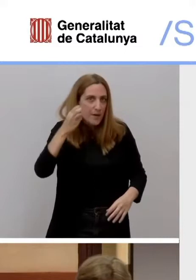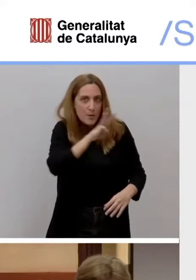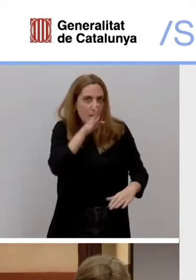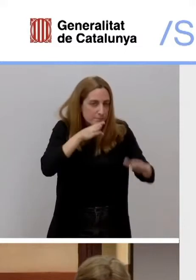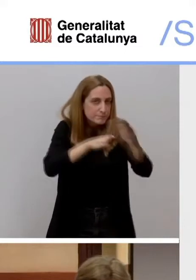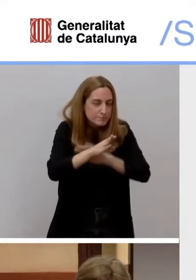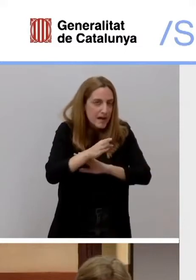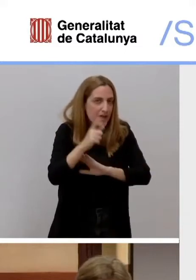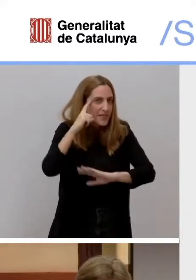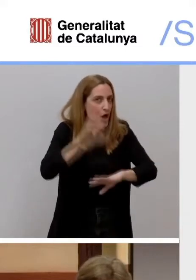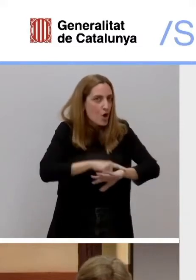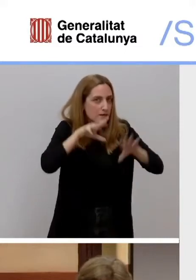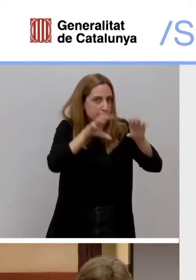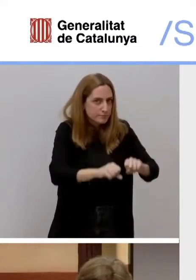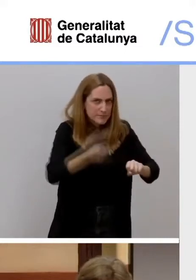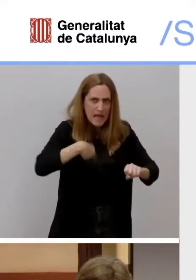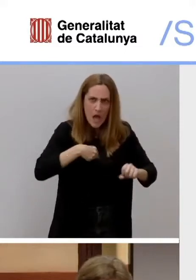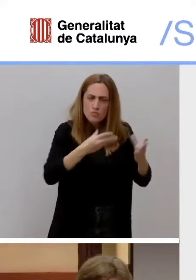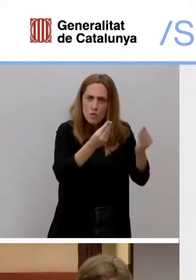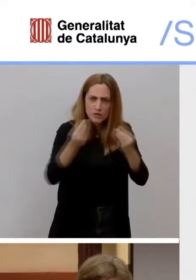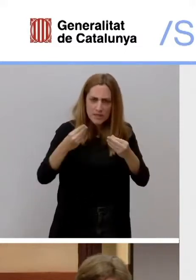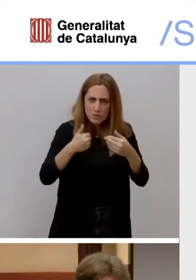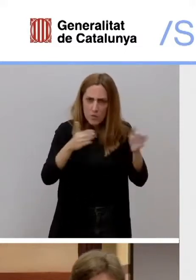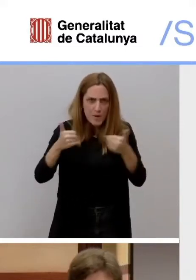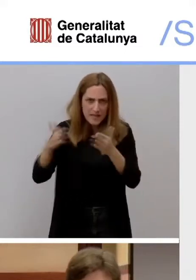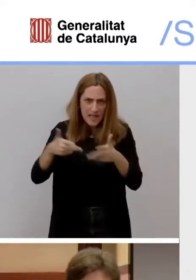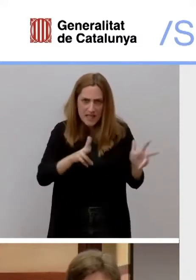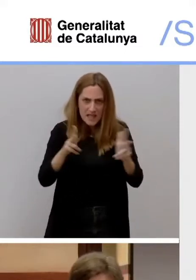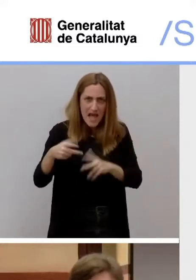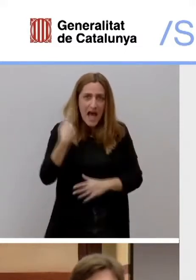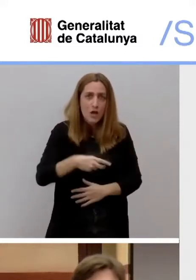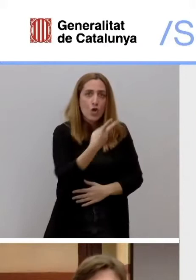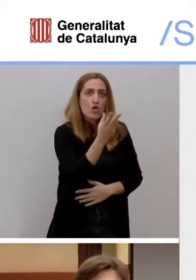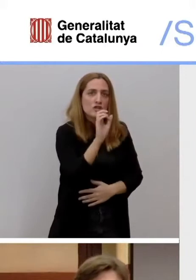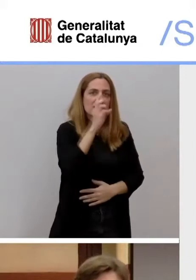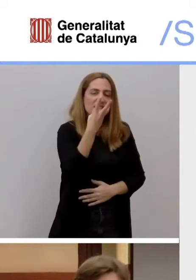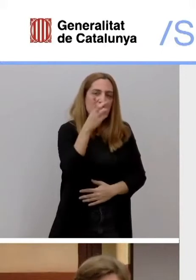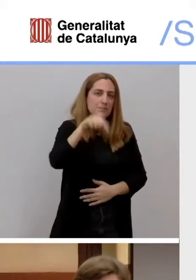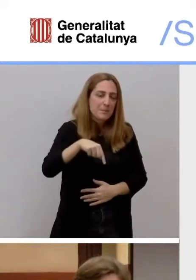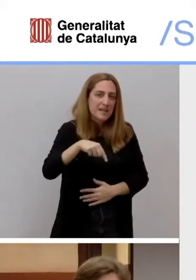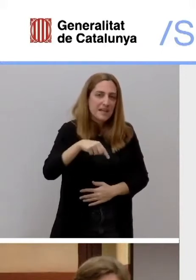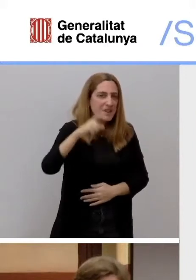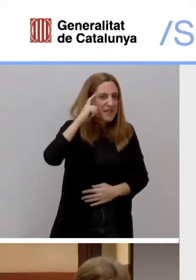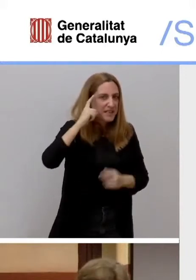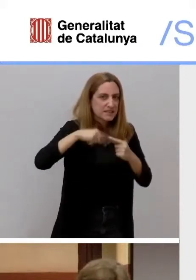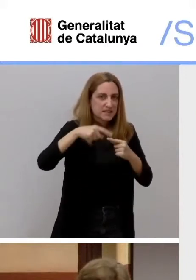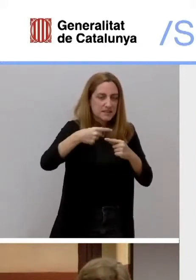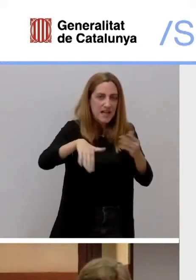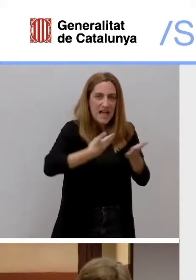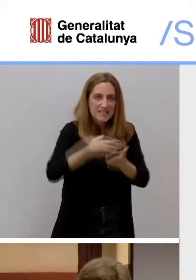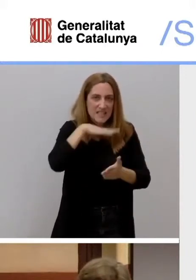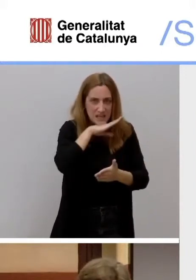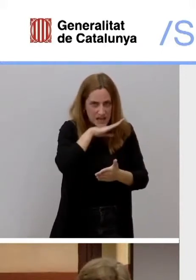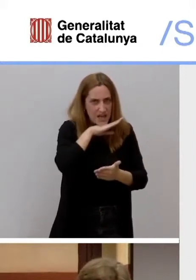cites disponibles. De fet, tenim 203.000 cites disponibles fins a gener i